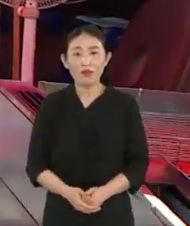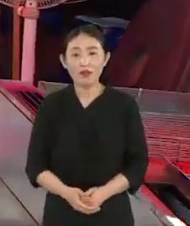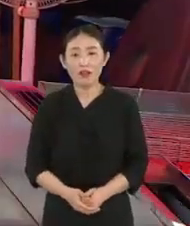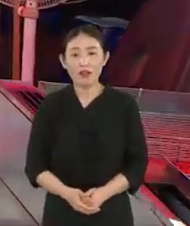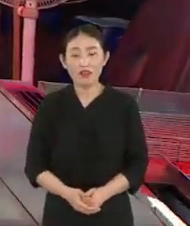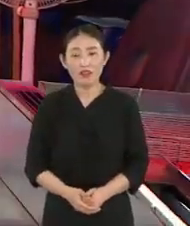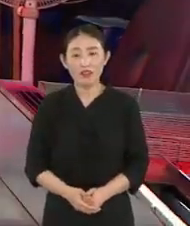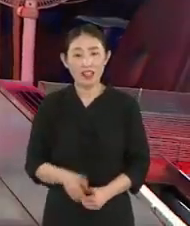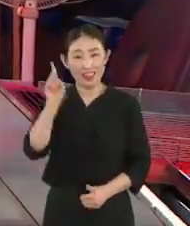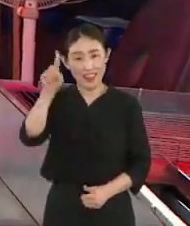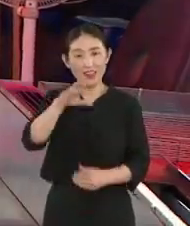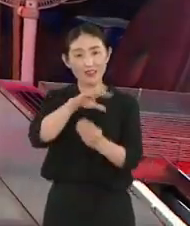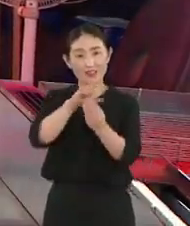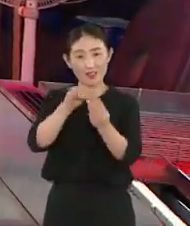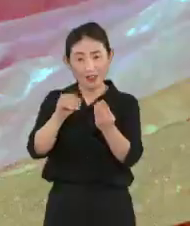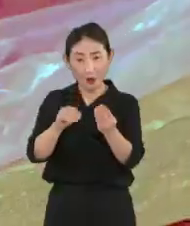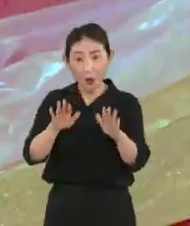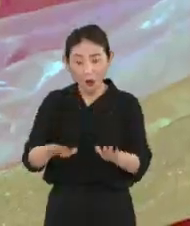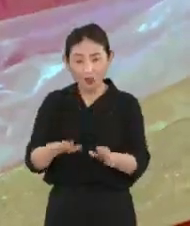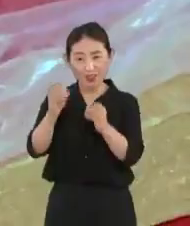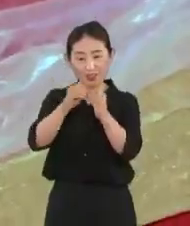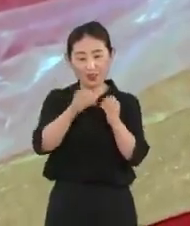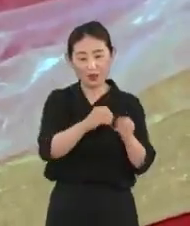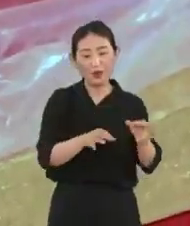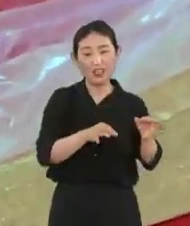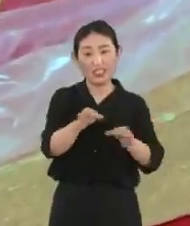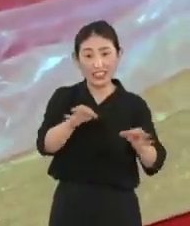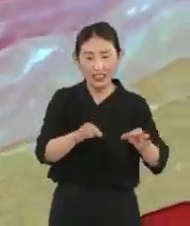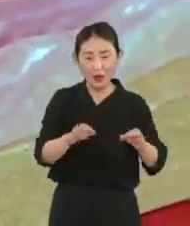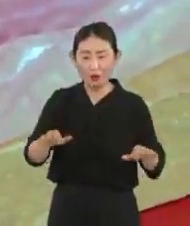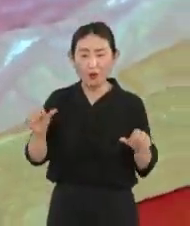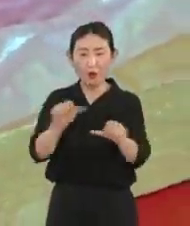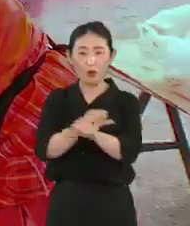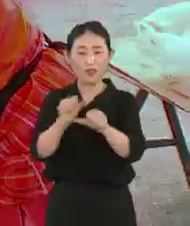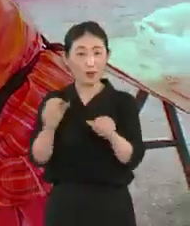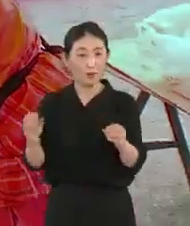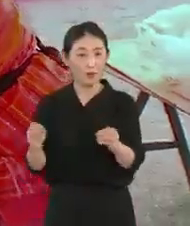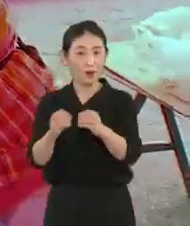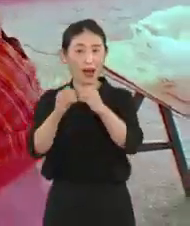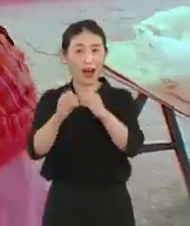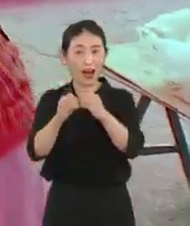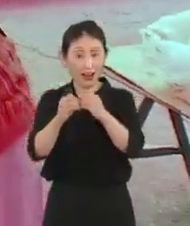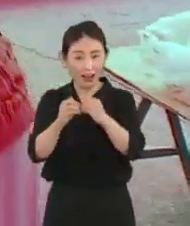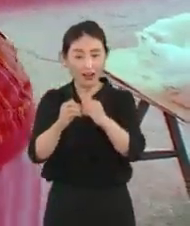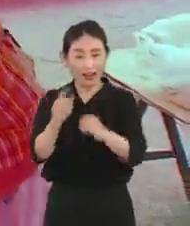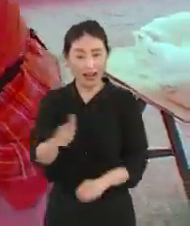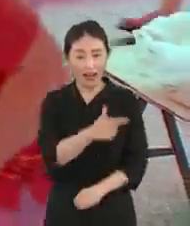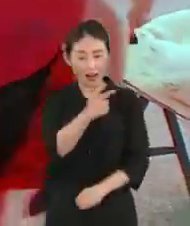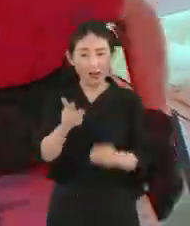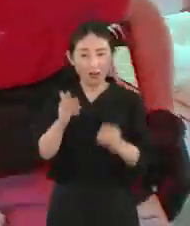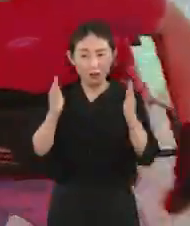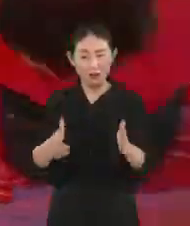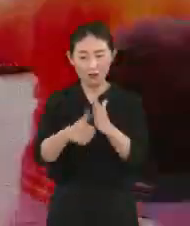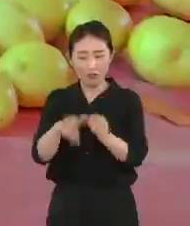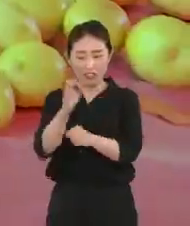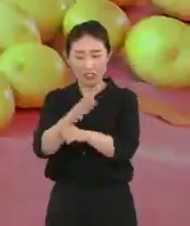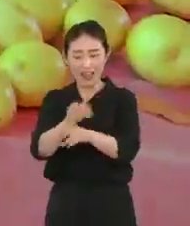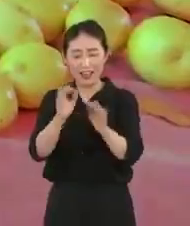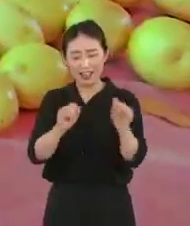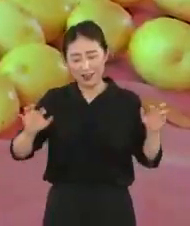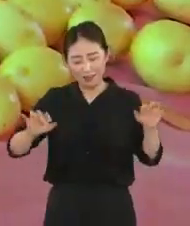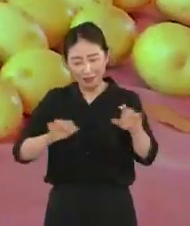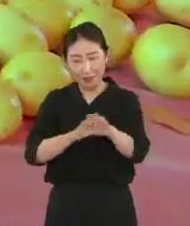추석을 하루 앞둔 전통시장 장날 까지 겹치면서 하루종일 장을 보러 나온 사람들로 북적 였읍니다